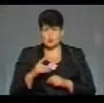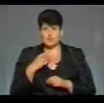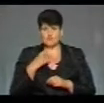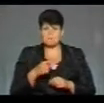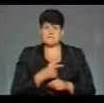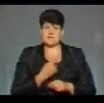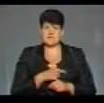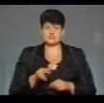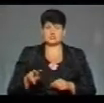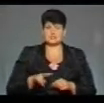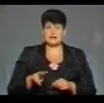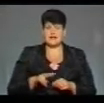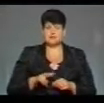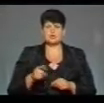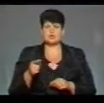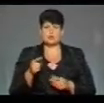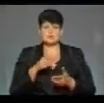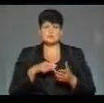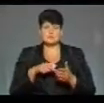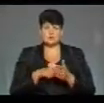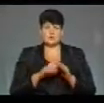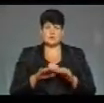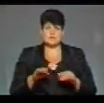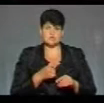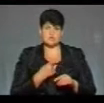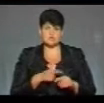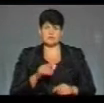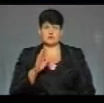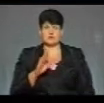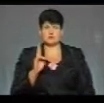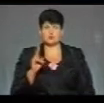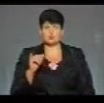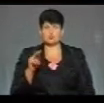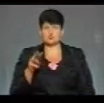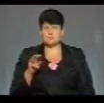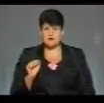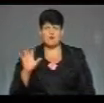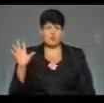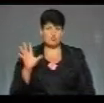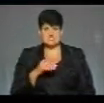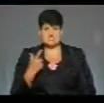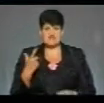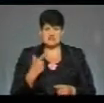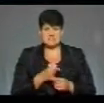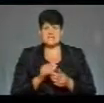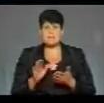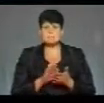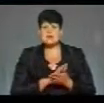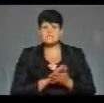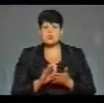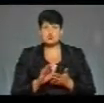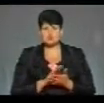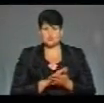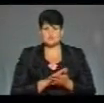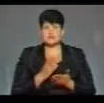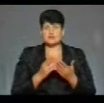директор з поліклінічної роботи Тернопільської міської дитячої лікарні Володимир Кучма. Усі вакцини безкоштовні. Якщо в